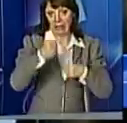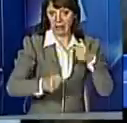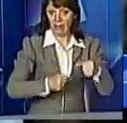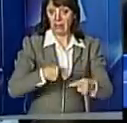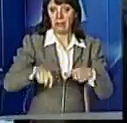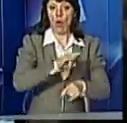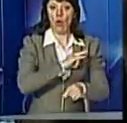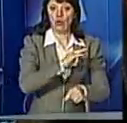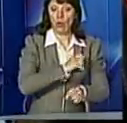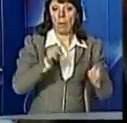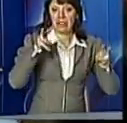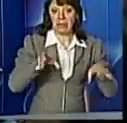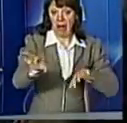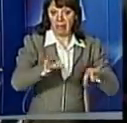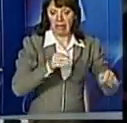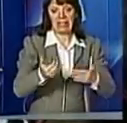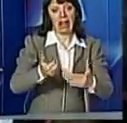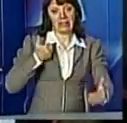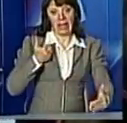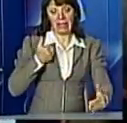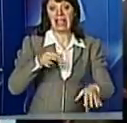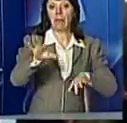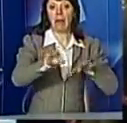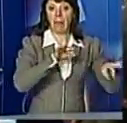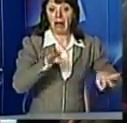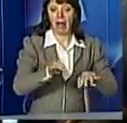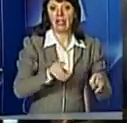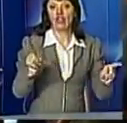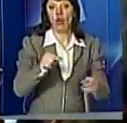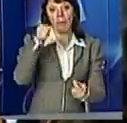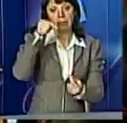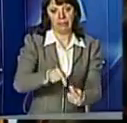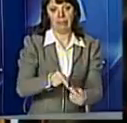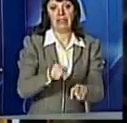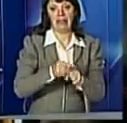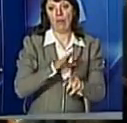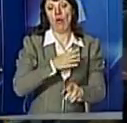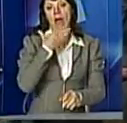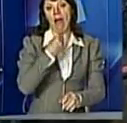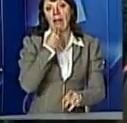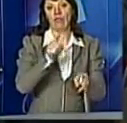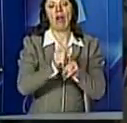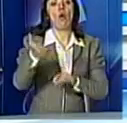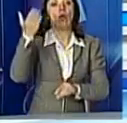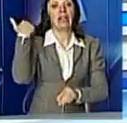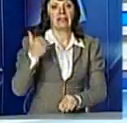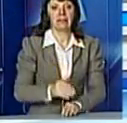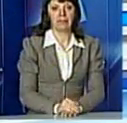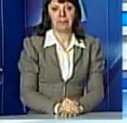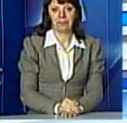ми і костюми спеціально собі заздалегідь підбирали так щоб щоб це було гарно як